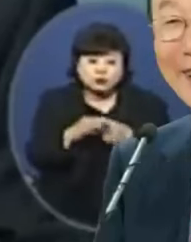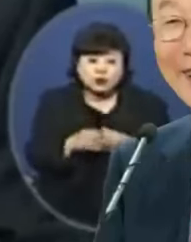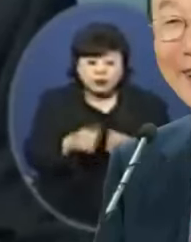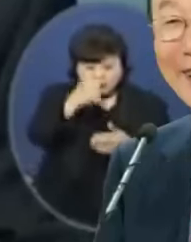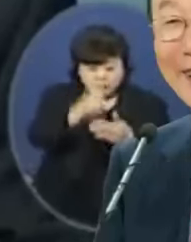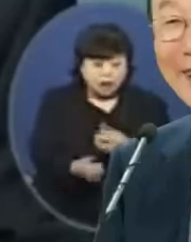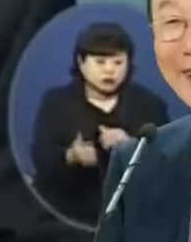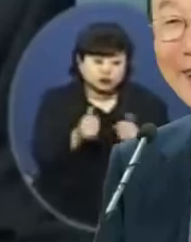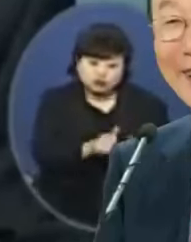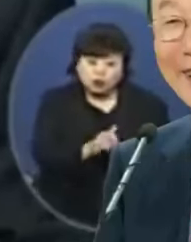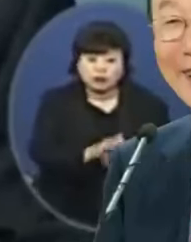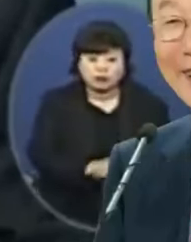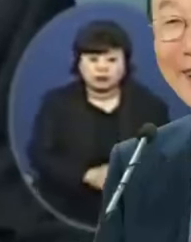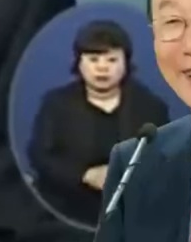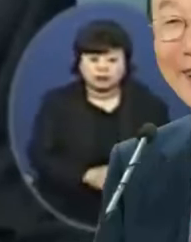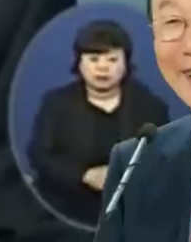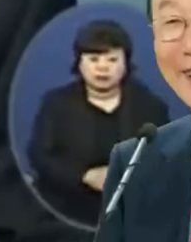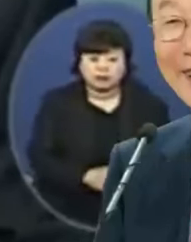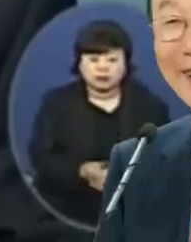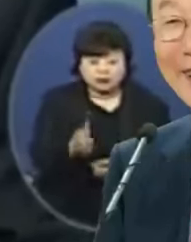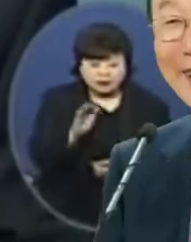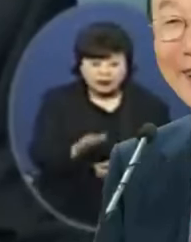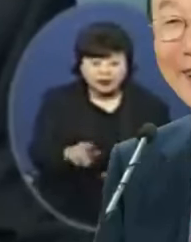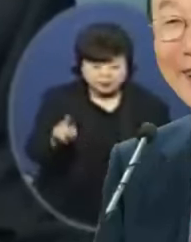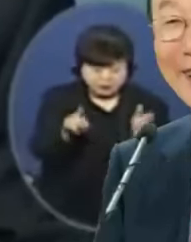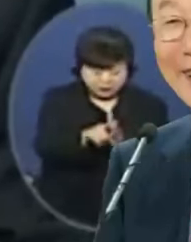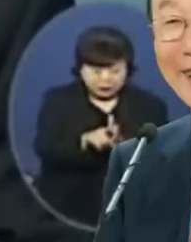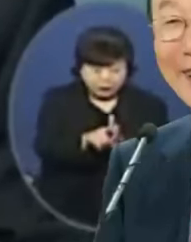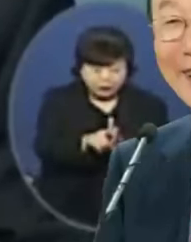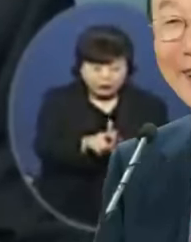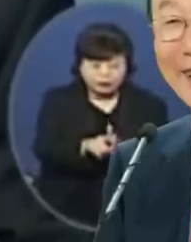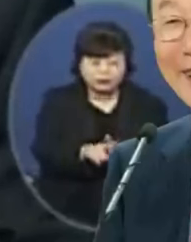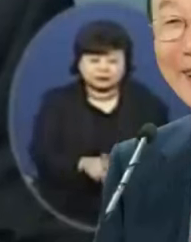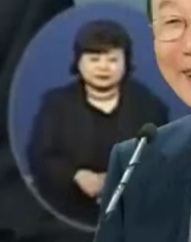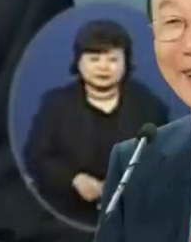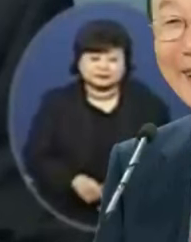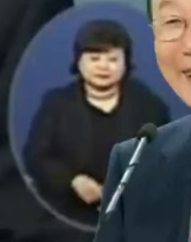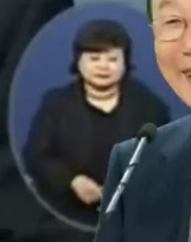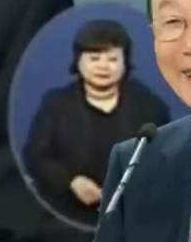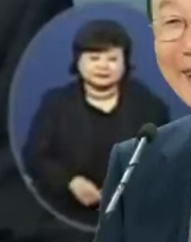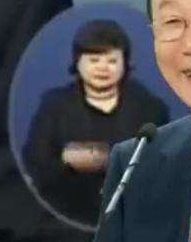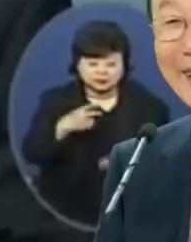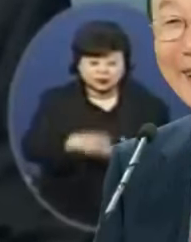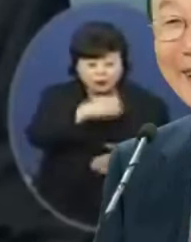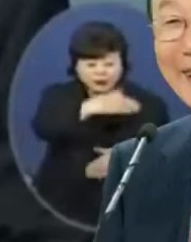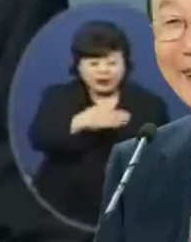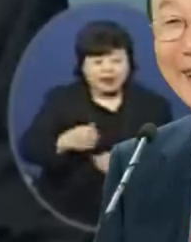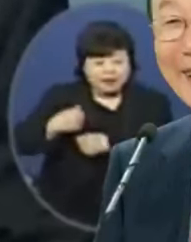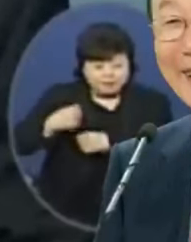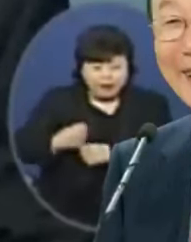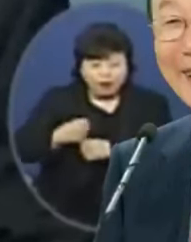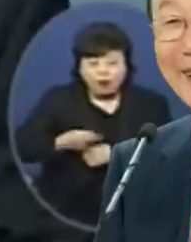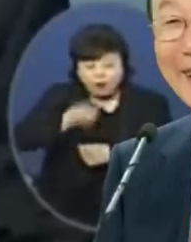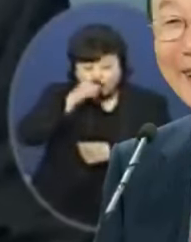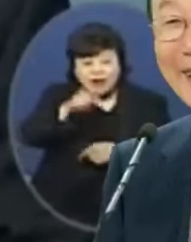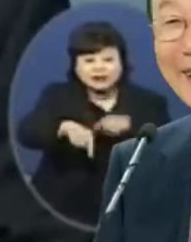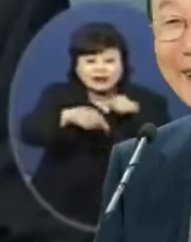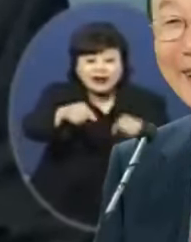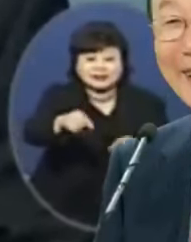죽고 말죠. 그러나 믿음으로 언약궤를 메고 하나님이 같이 계심을 알고 물 속에